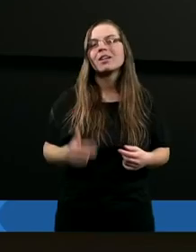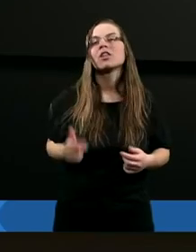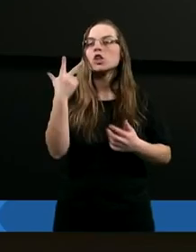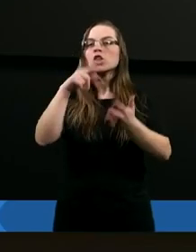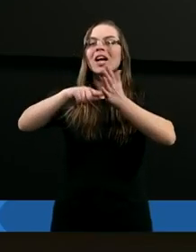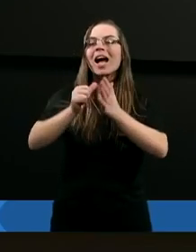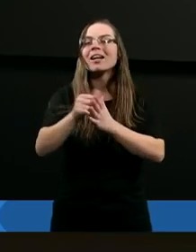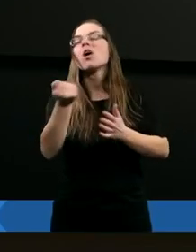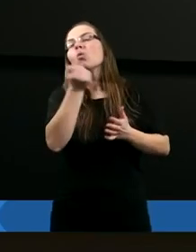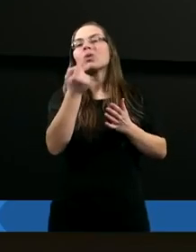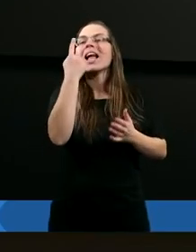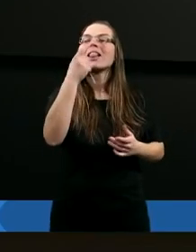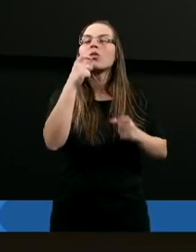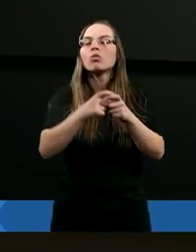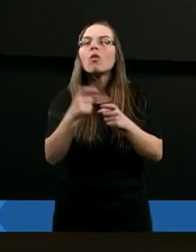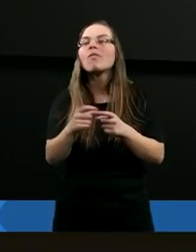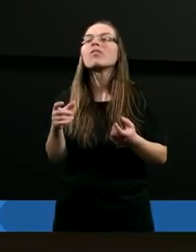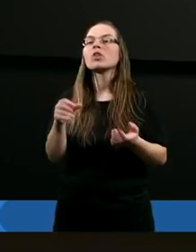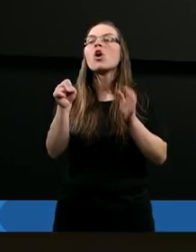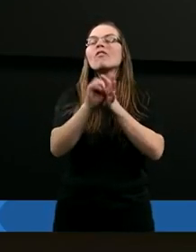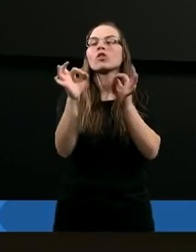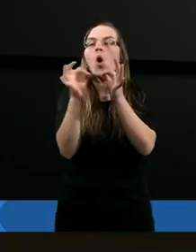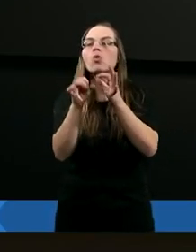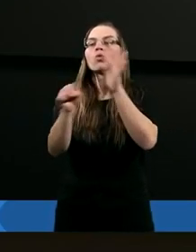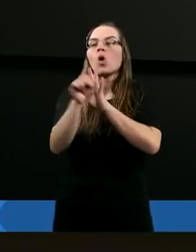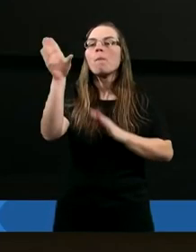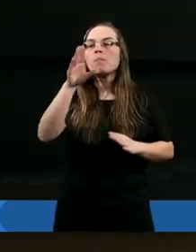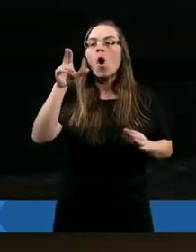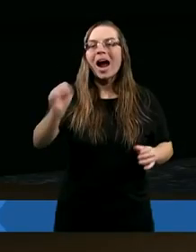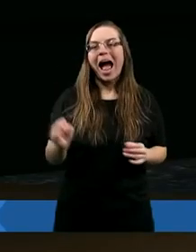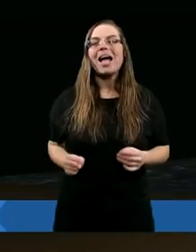użyte jedno słowo w stosunku do Boga.